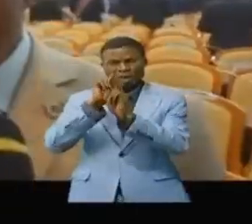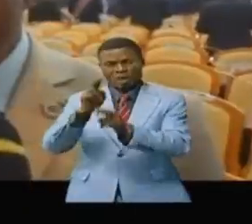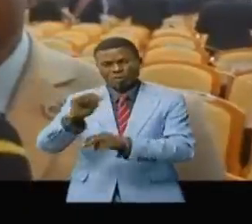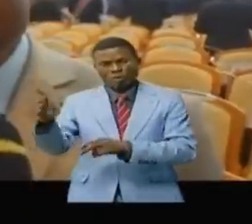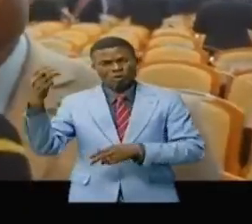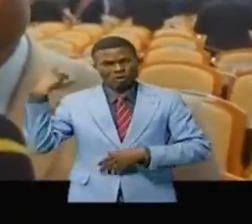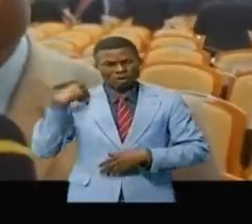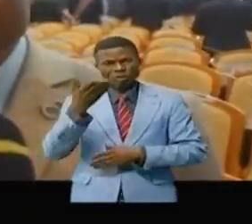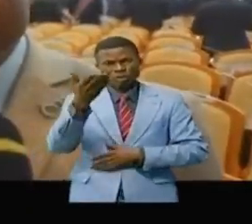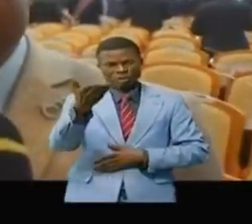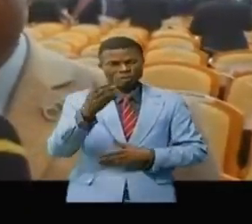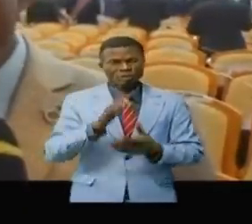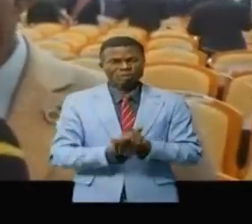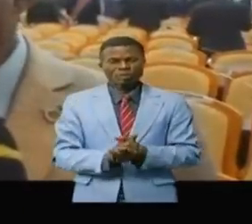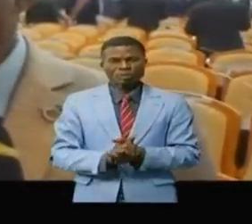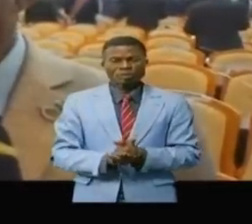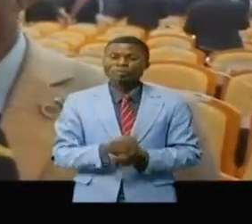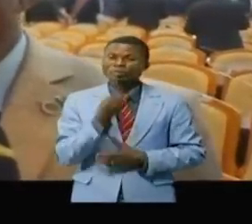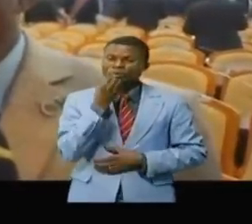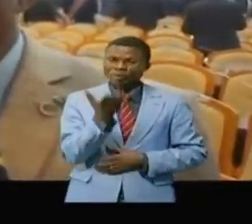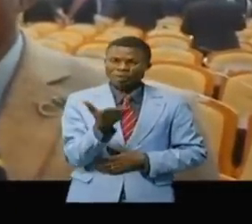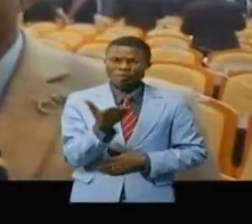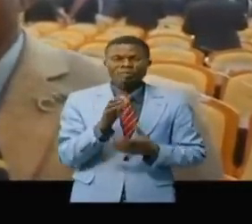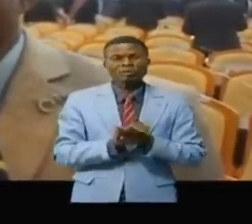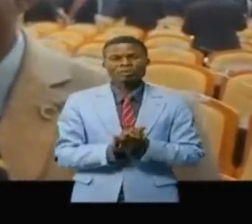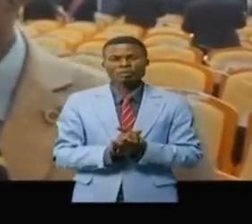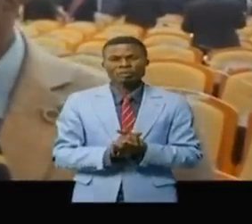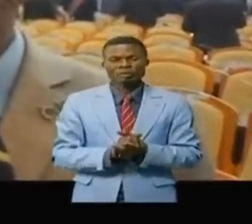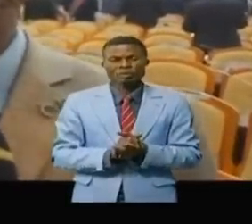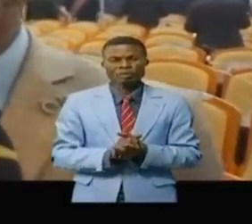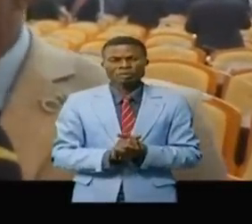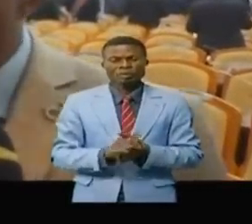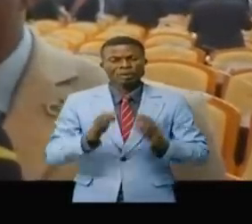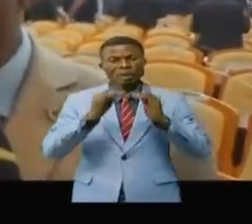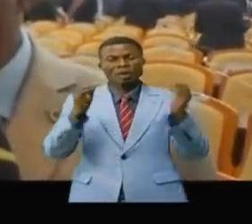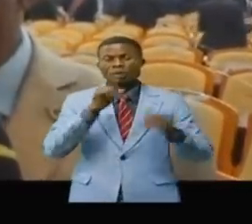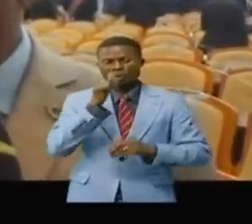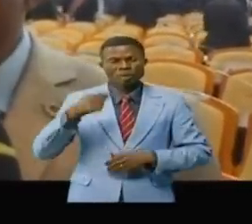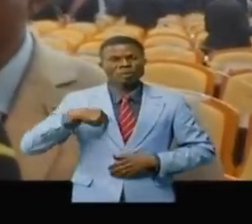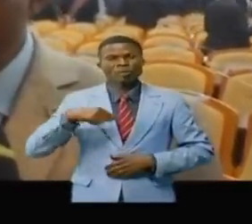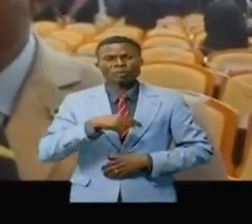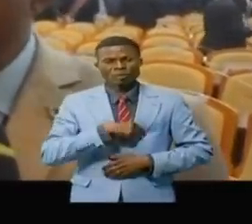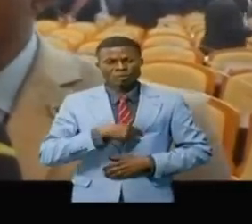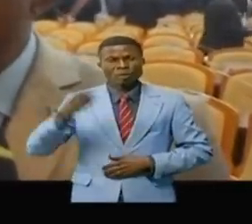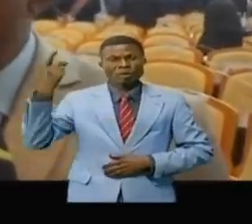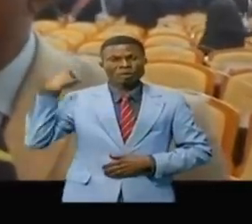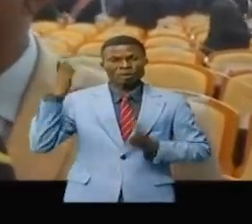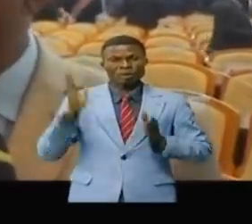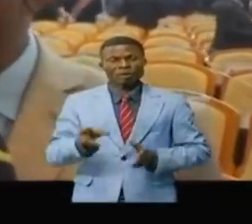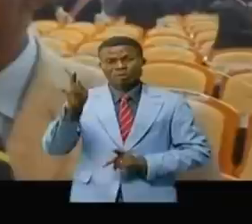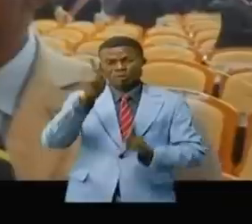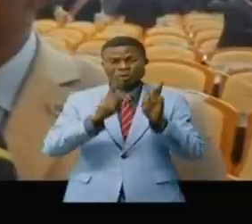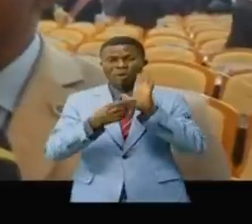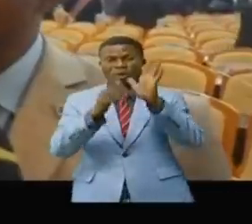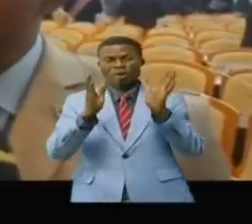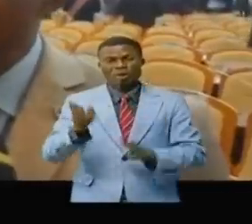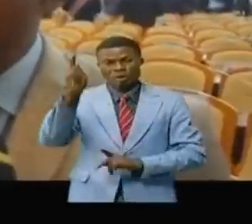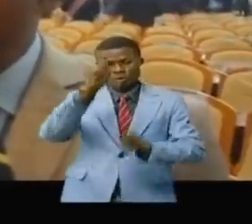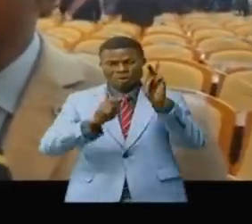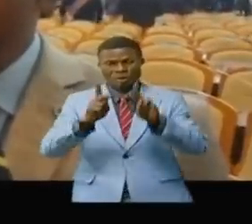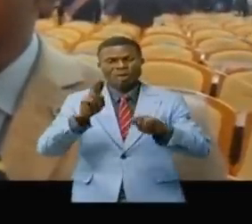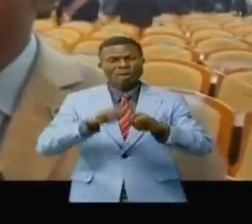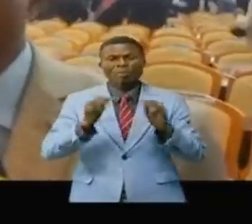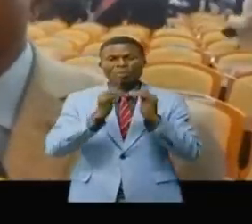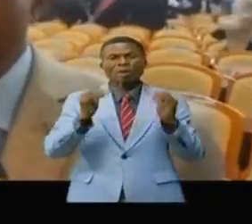Mais si la population n'arrive pas à vivre à l'aise, comment nous, le représentant du peuple, pourrions être aussi